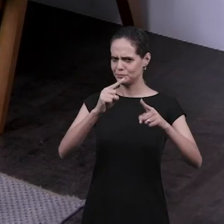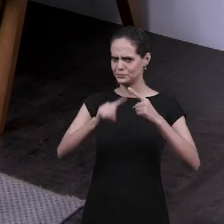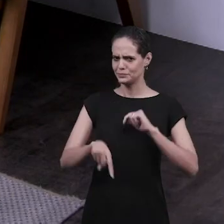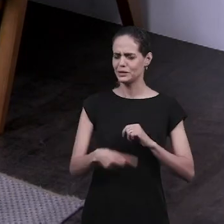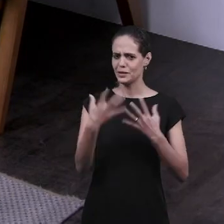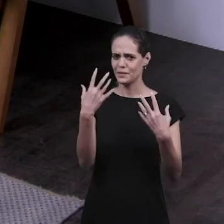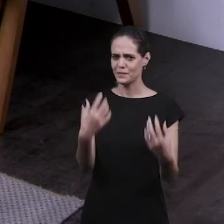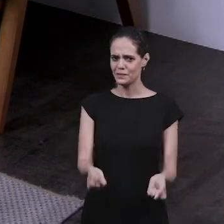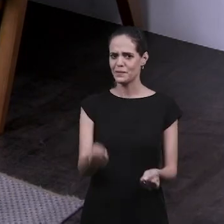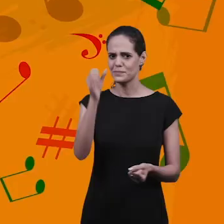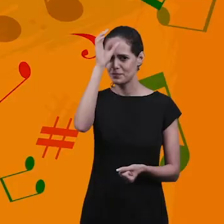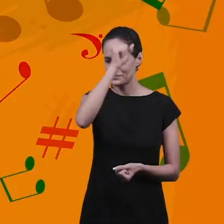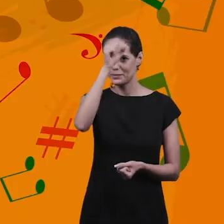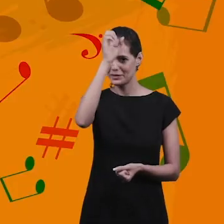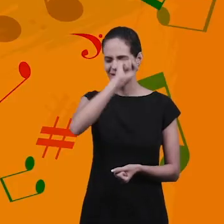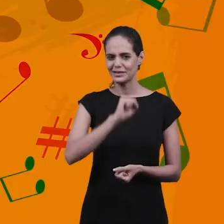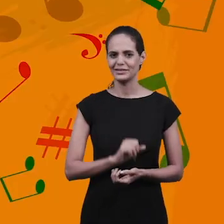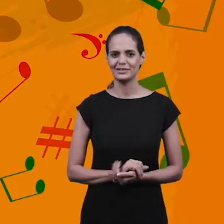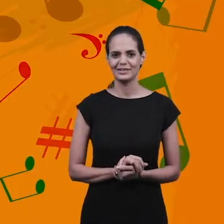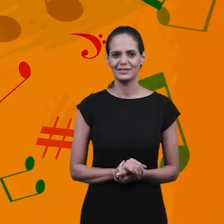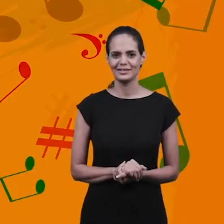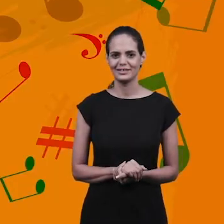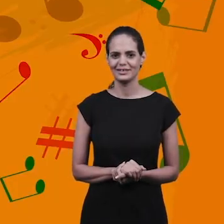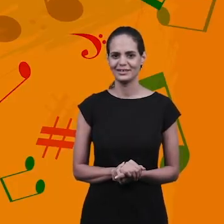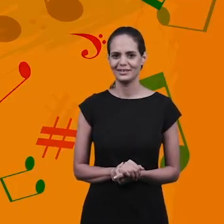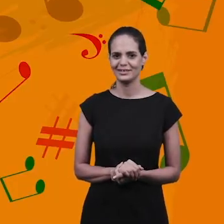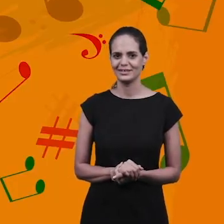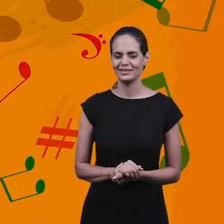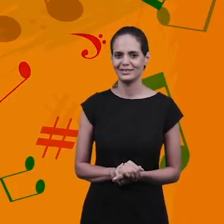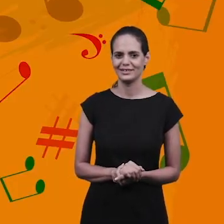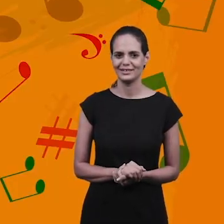instrument et nous allons apprendre.